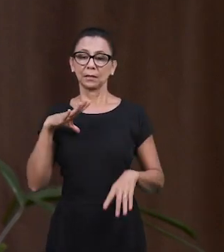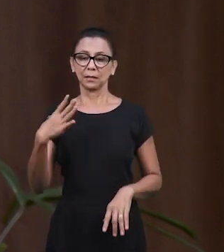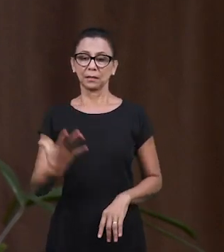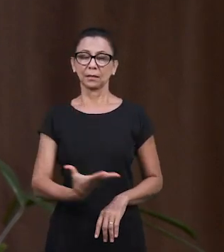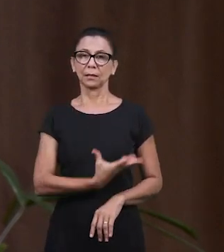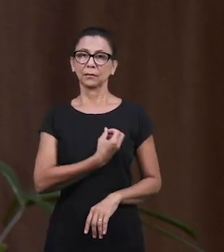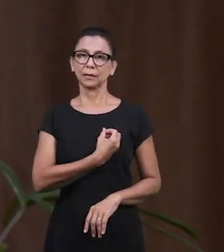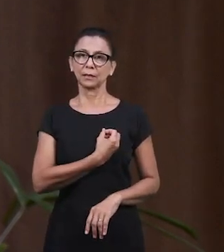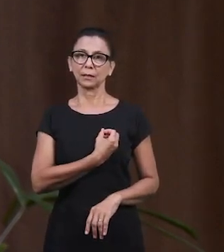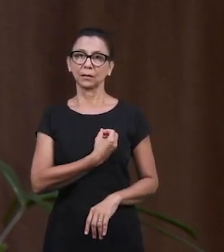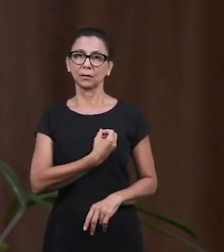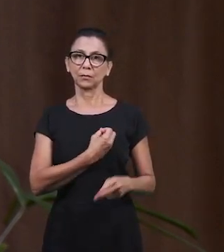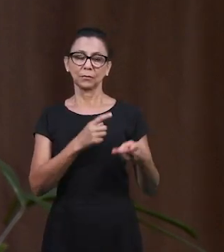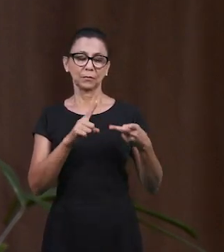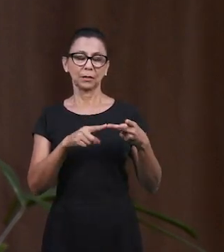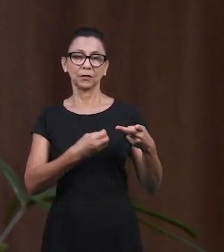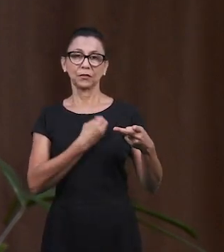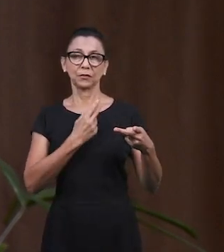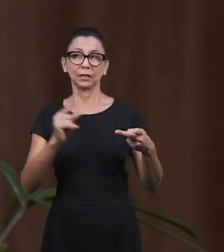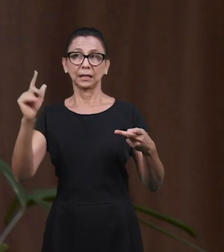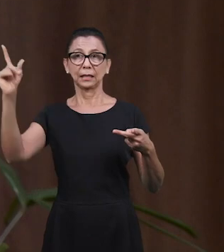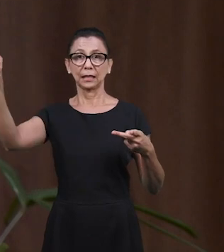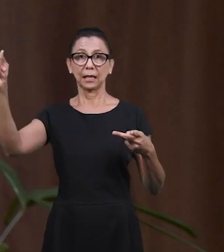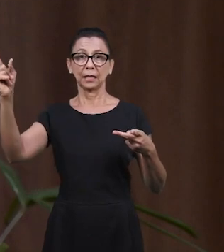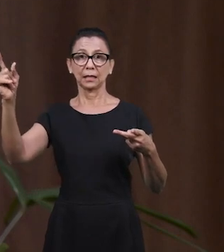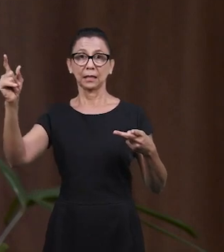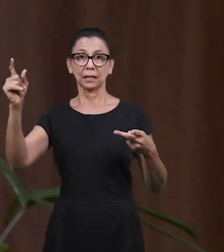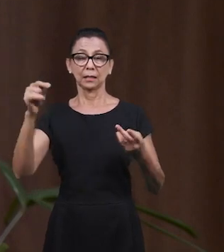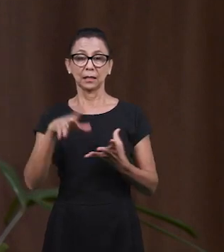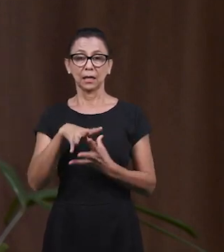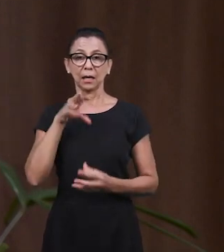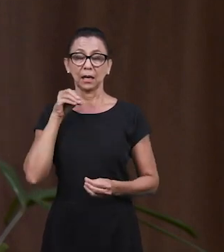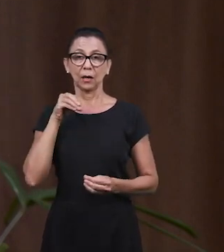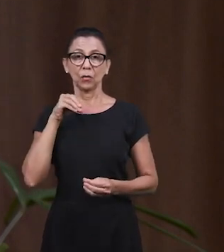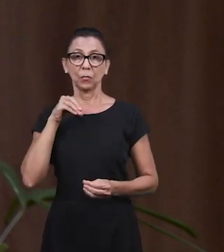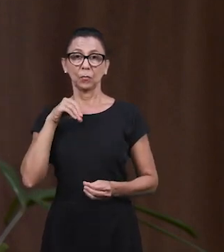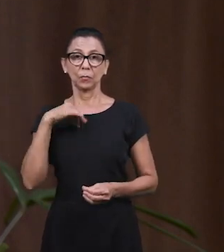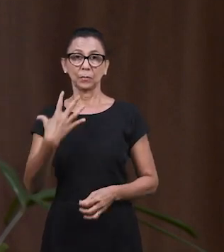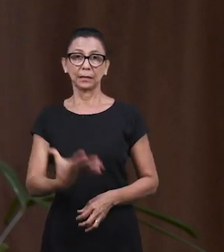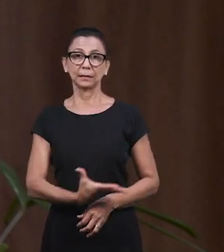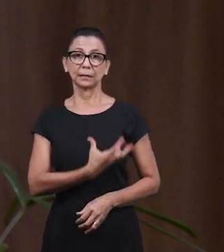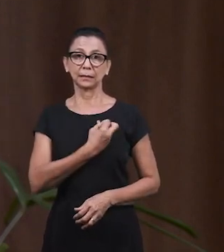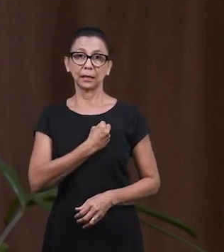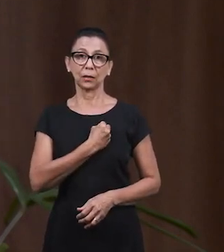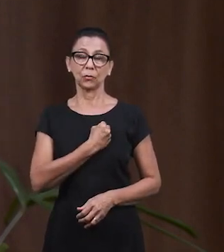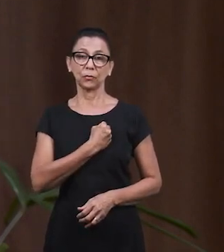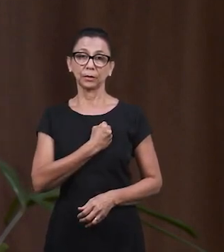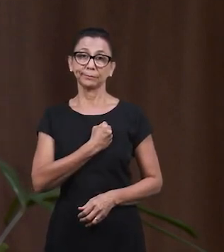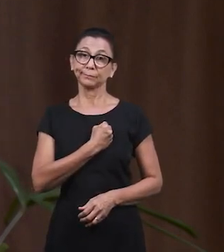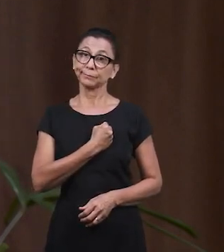Il se peut. Mais salut, vie éternelle, rachat de l'âme, la